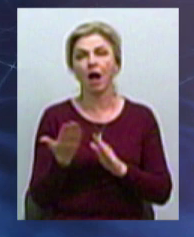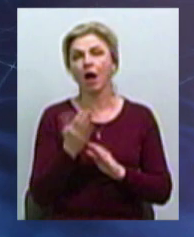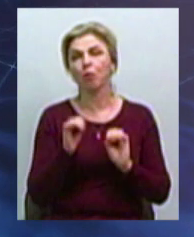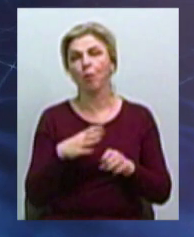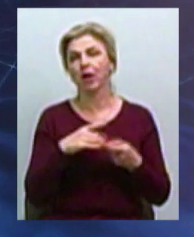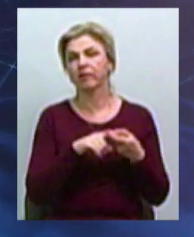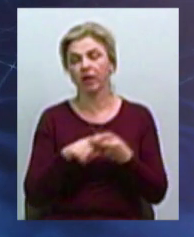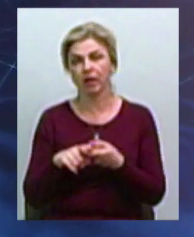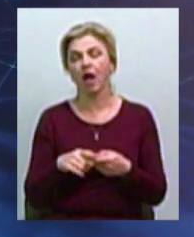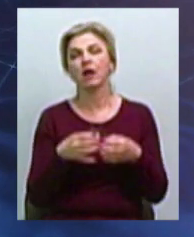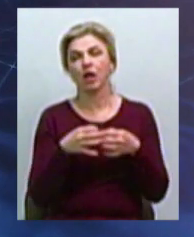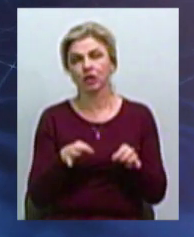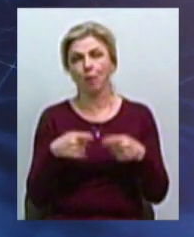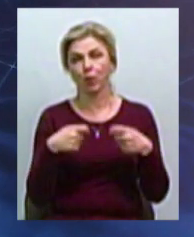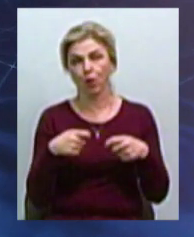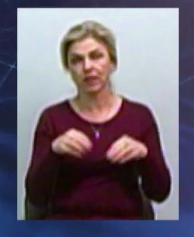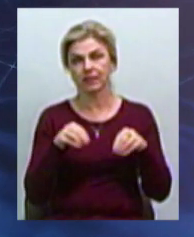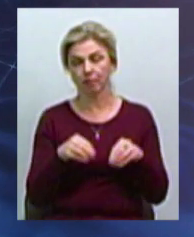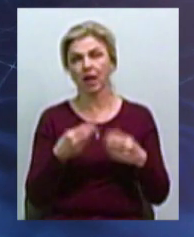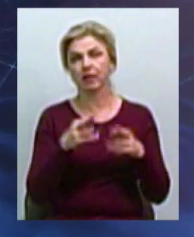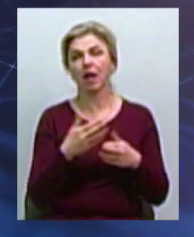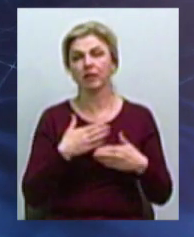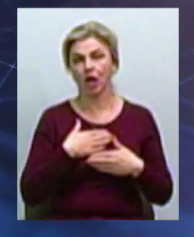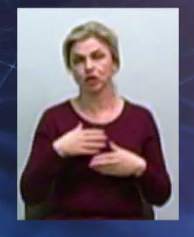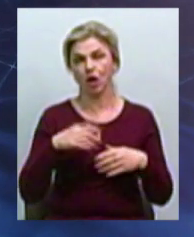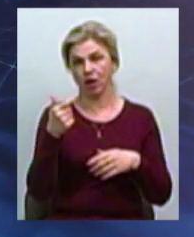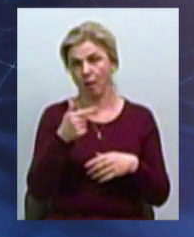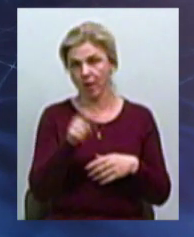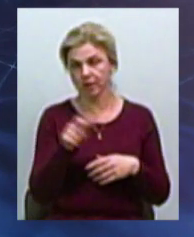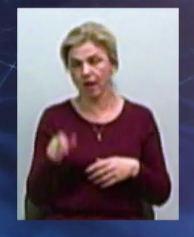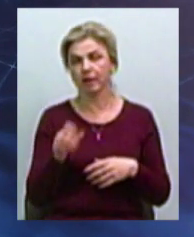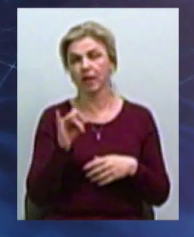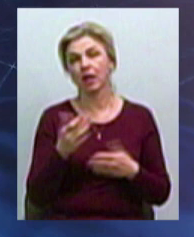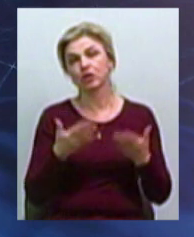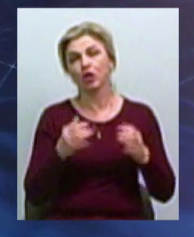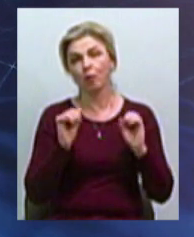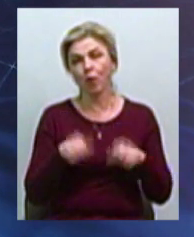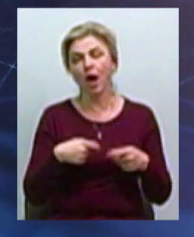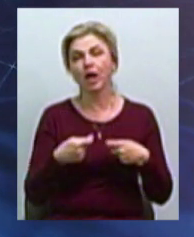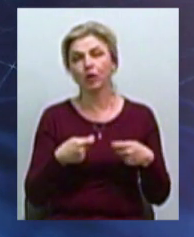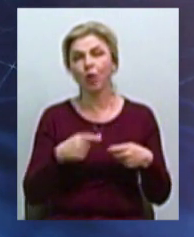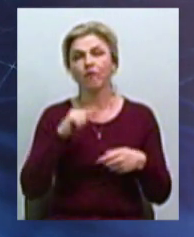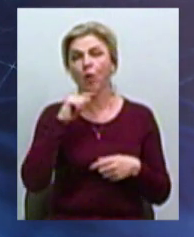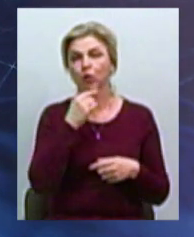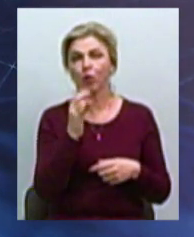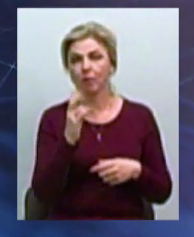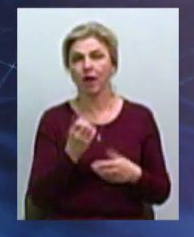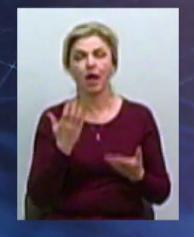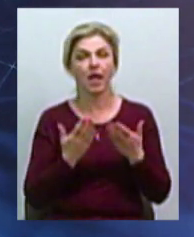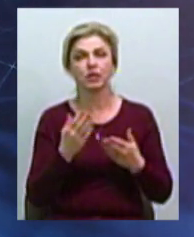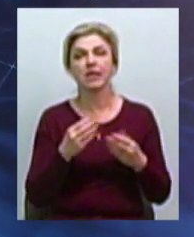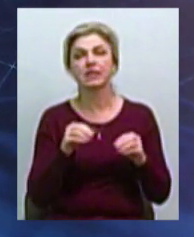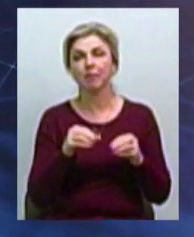землі для наших співгромадян і жителів Миколаївщини, зокрема, та чи може вважатися ринковою економіка, якщо земля не є